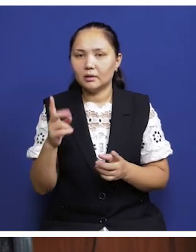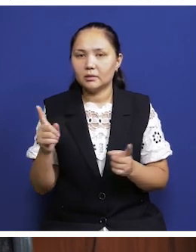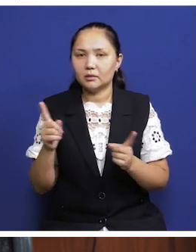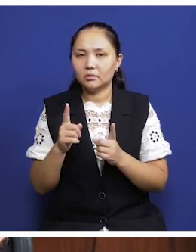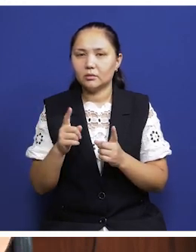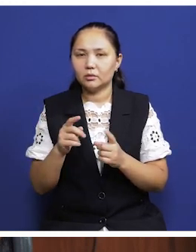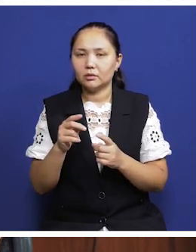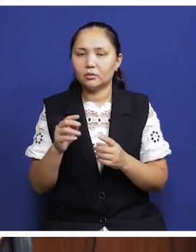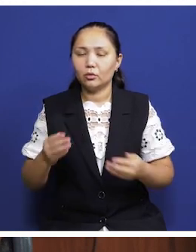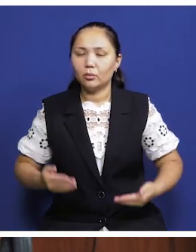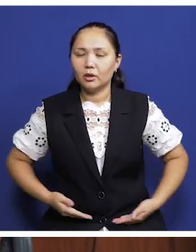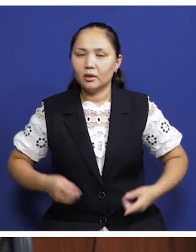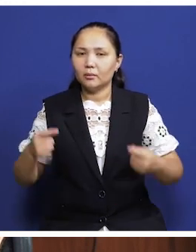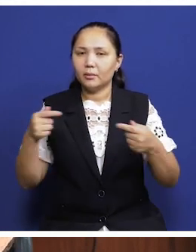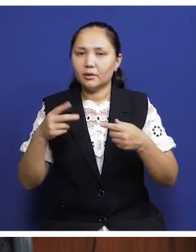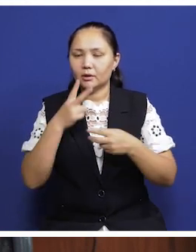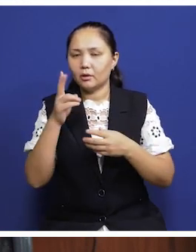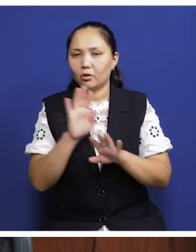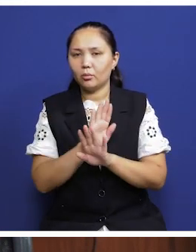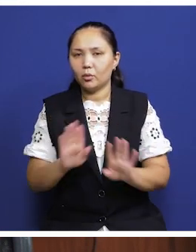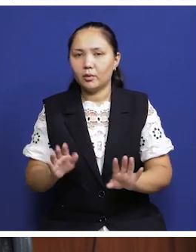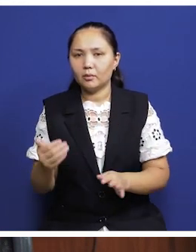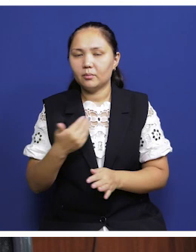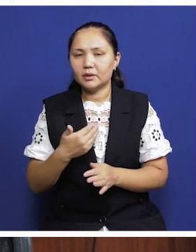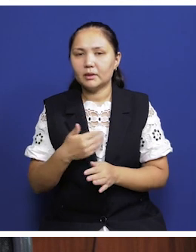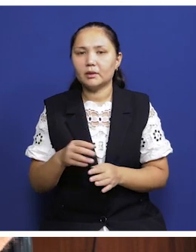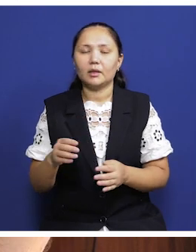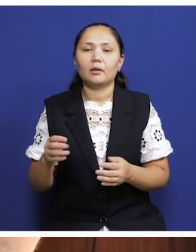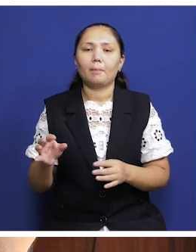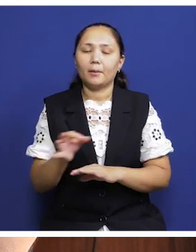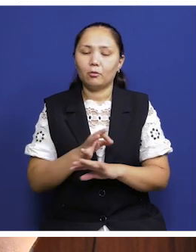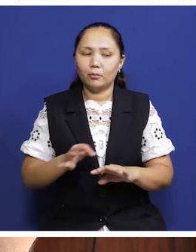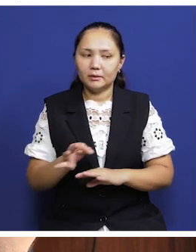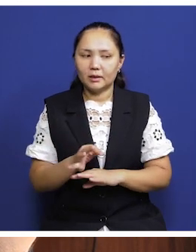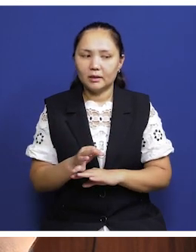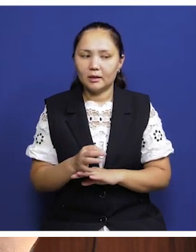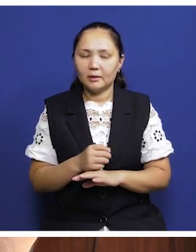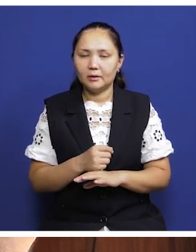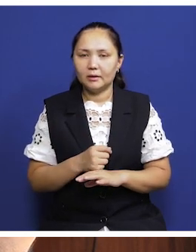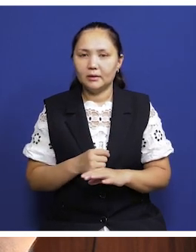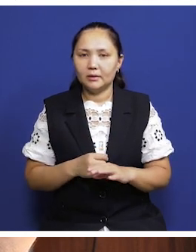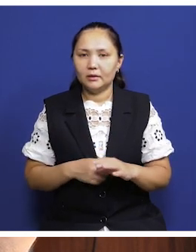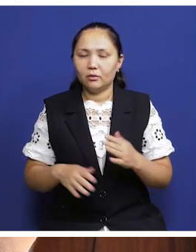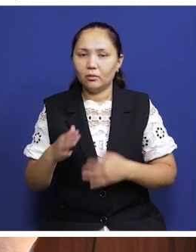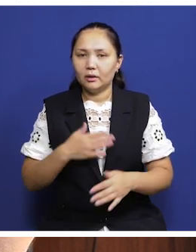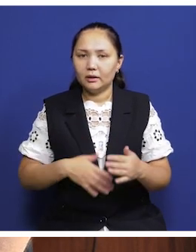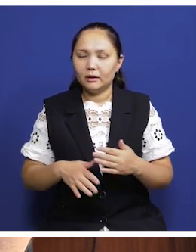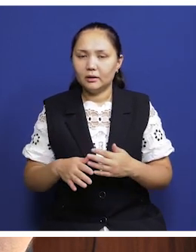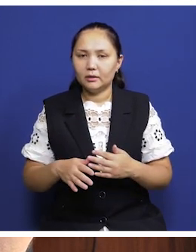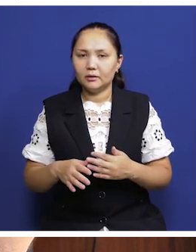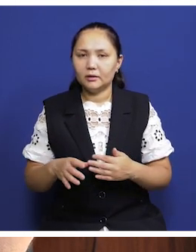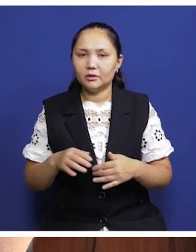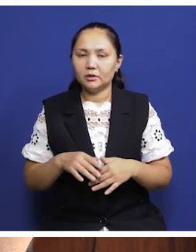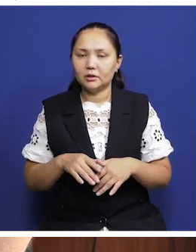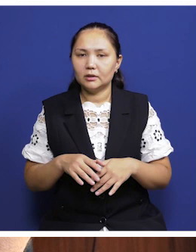болмайды. Сол сияқты біздің елді мекендерде де сондай бір қуанатын жерім